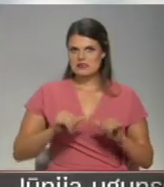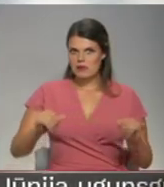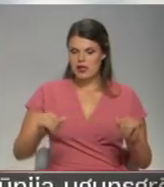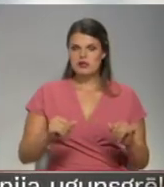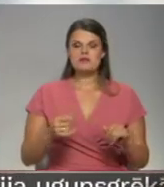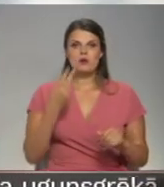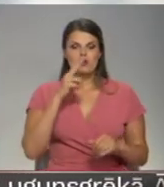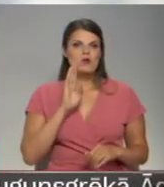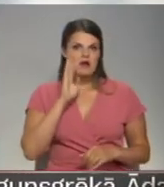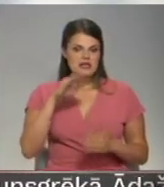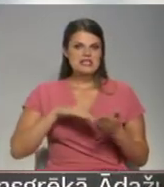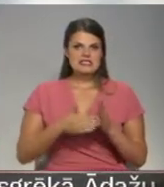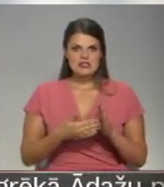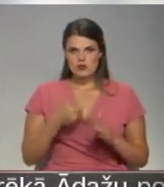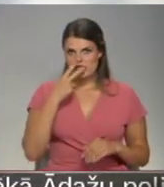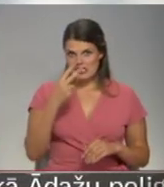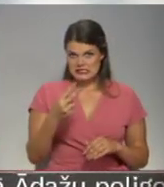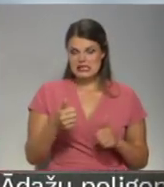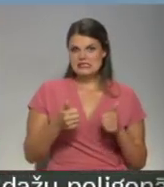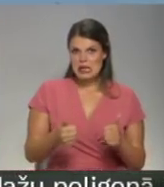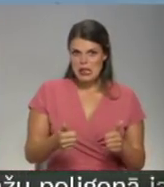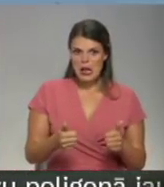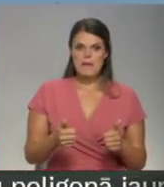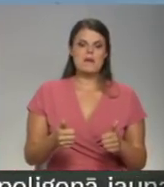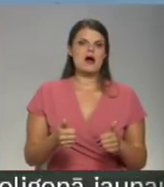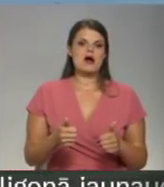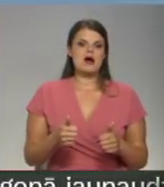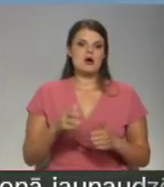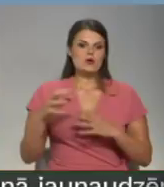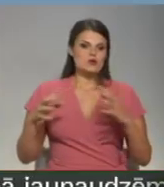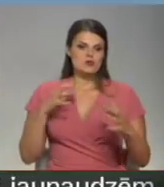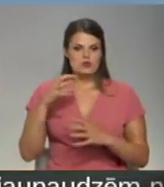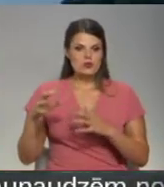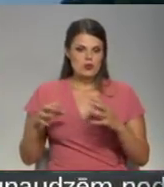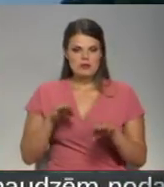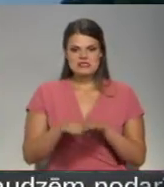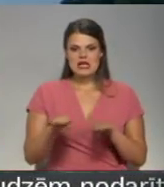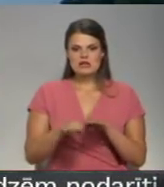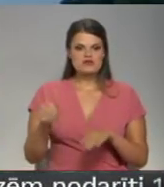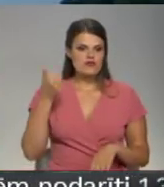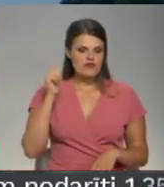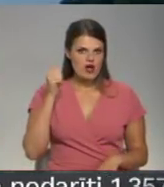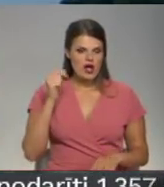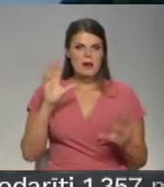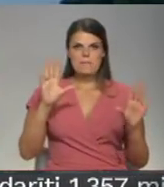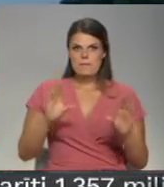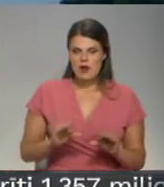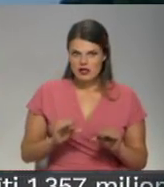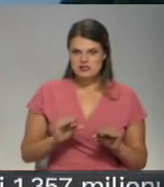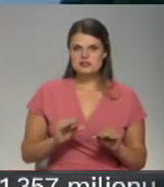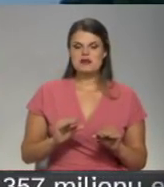No rīta situācija izskatījās diezgan cerīga. Dūmi, salīdzinot ar vakardienu, bija tā kā kļuvuši